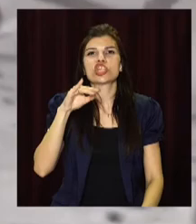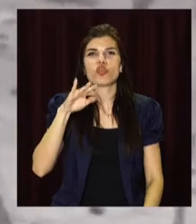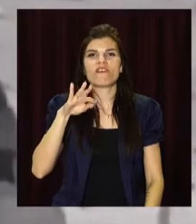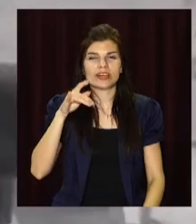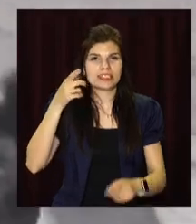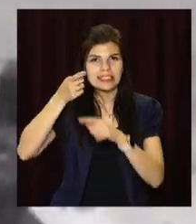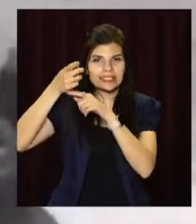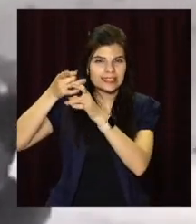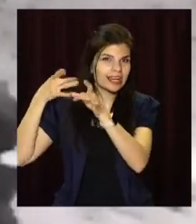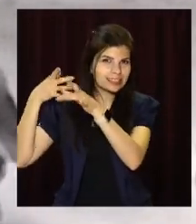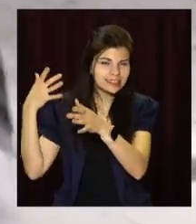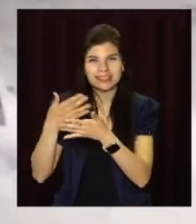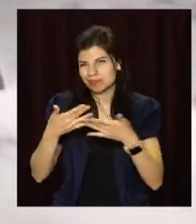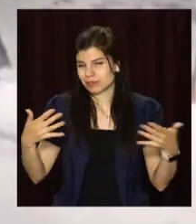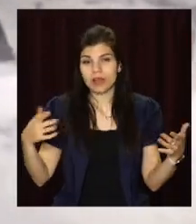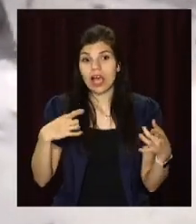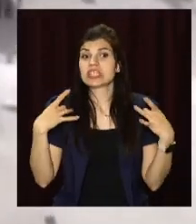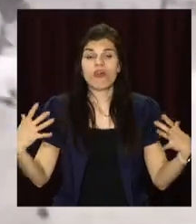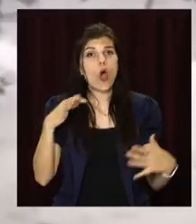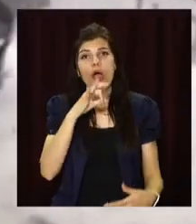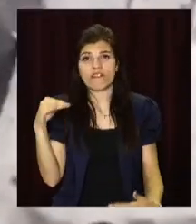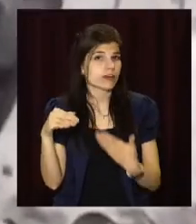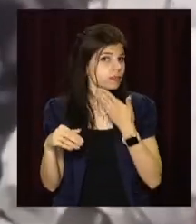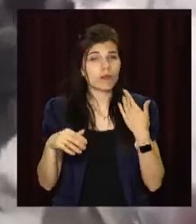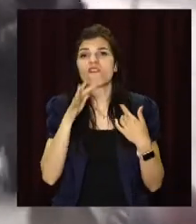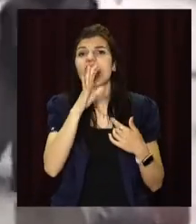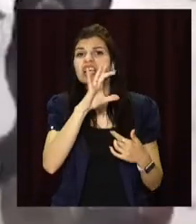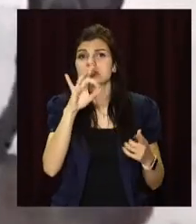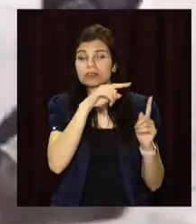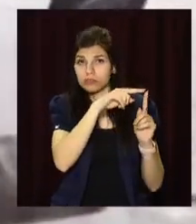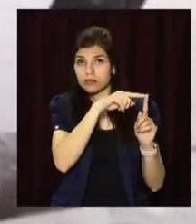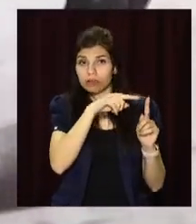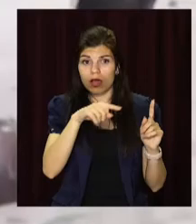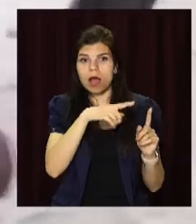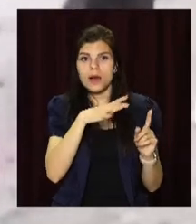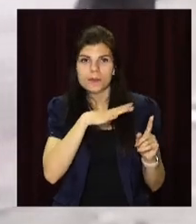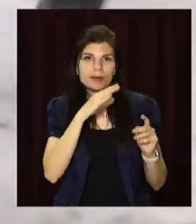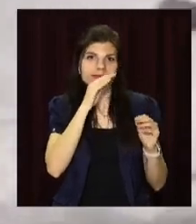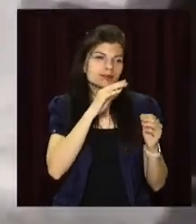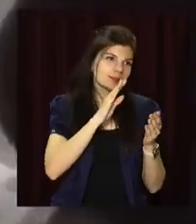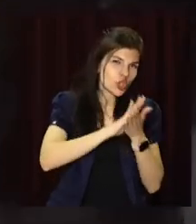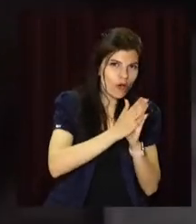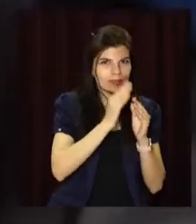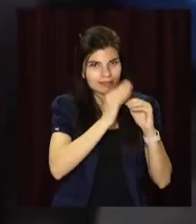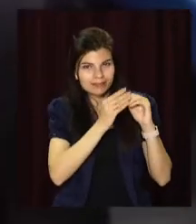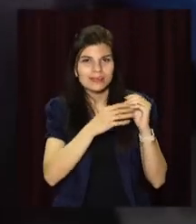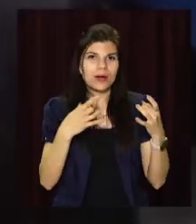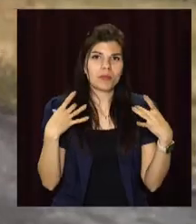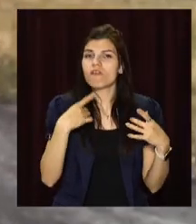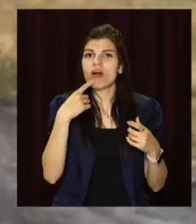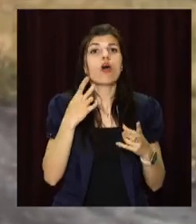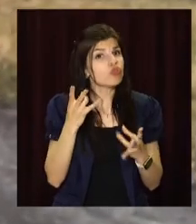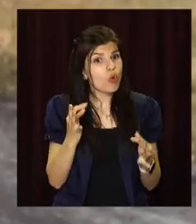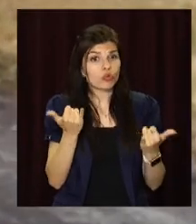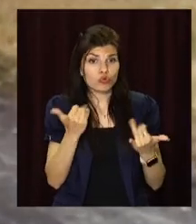та діячів ОУН. Свято неофіційне, а за радянських років його відзначали підпільно. Та, кажуть історики, про нього не варто